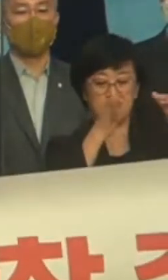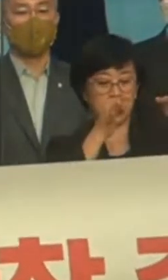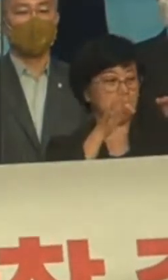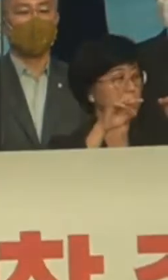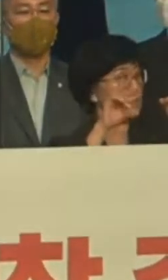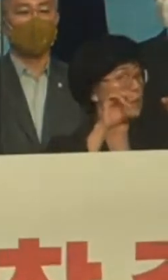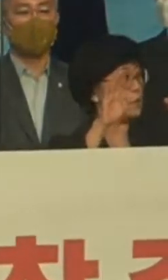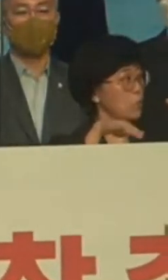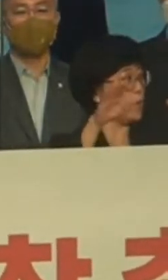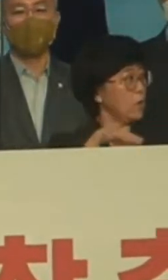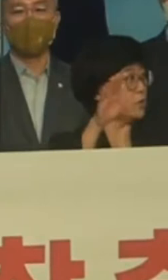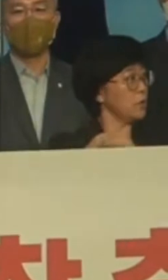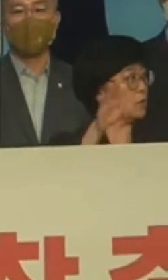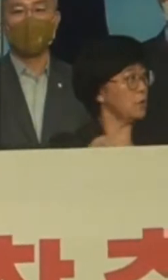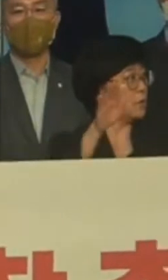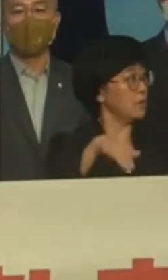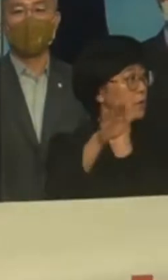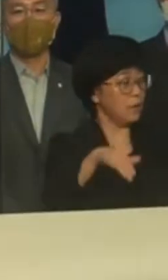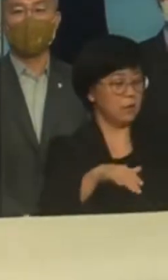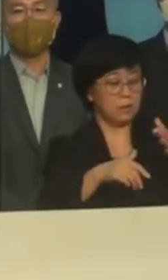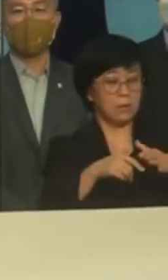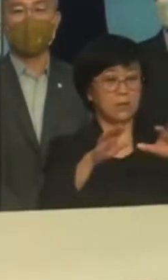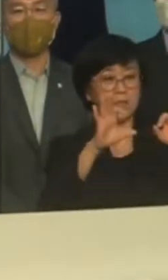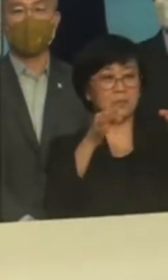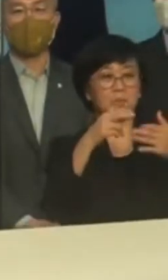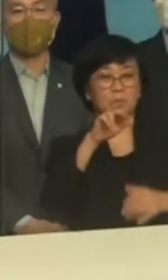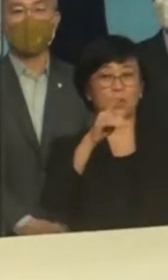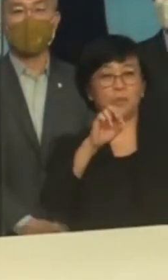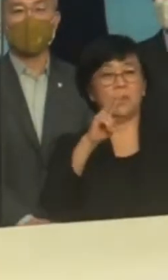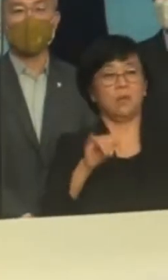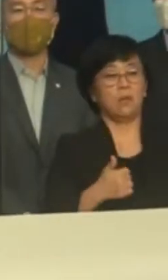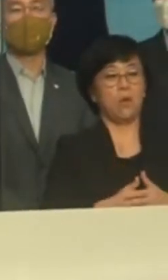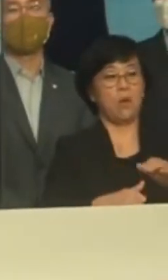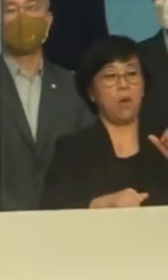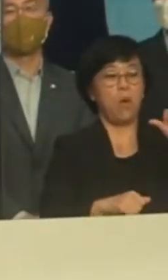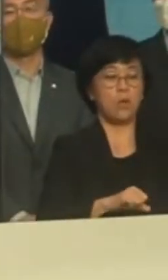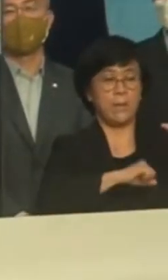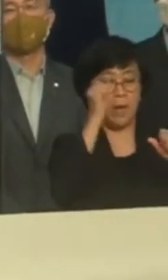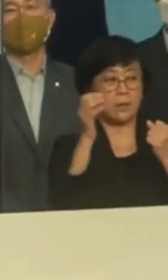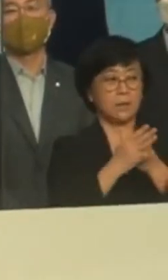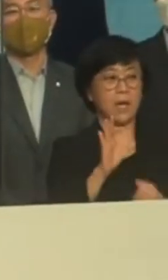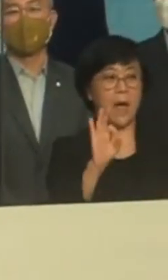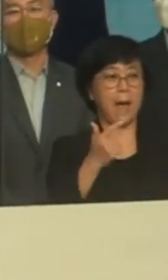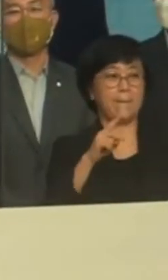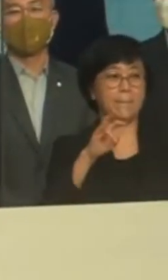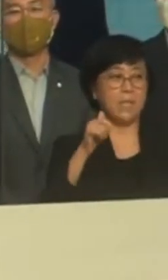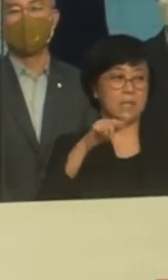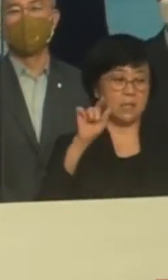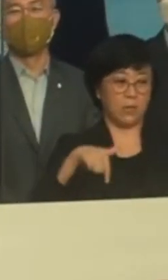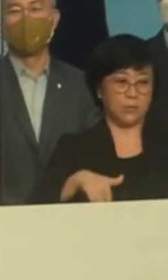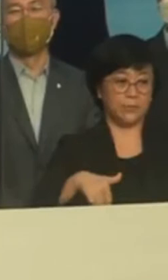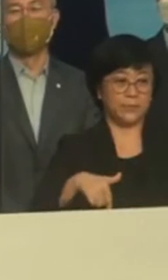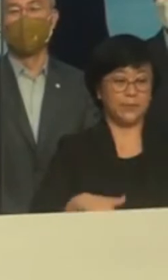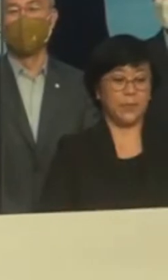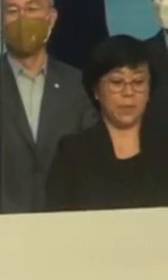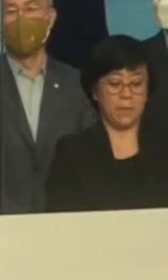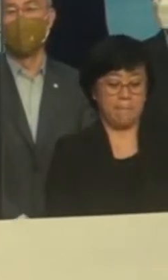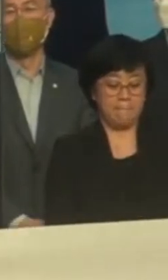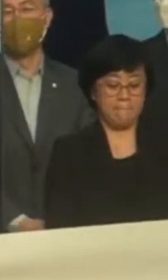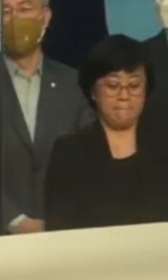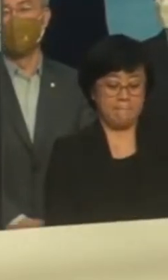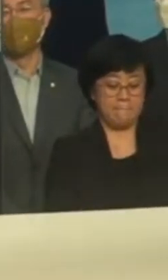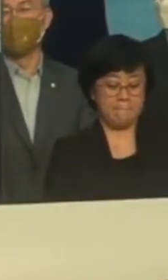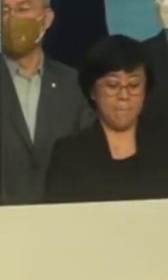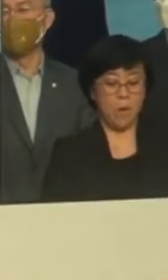의원님 오셨습니다. 그리고 오선 의원이신 안민석 의원님 참석하셨습니다.